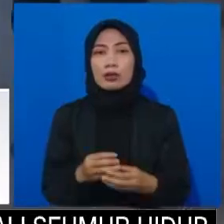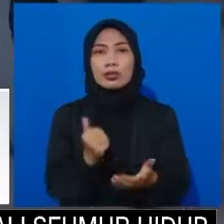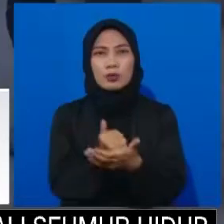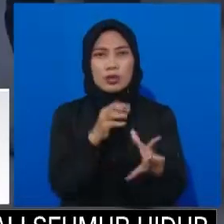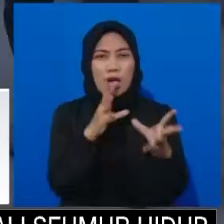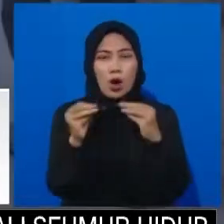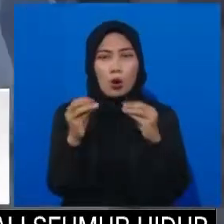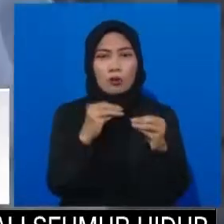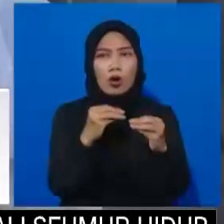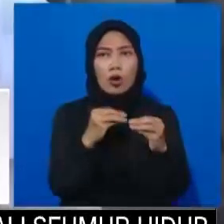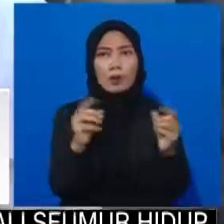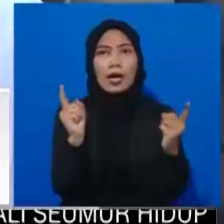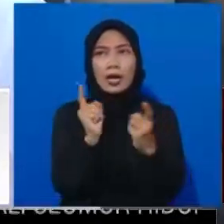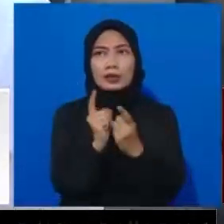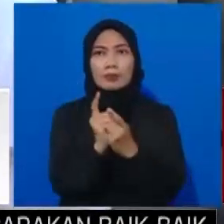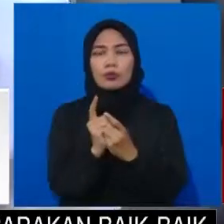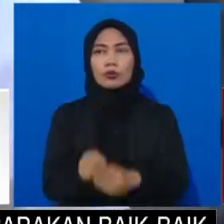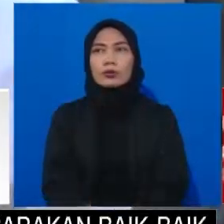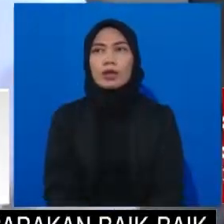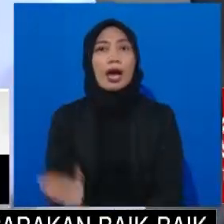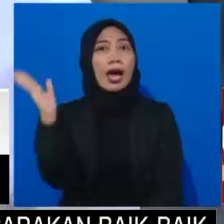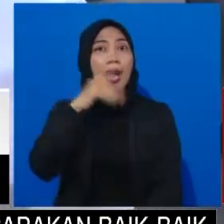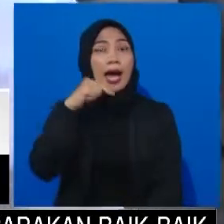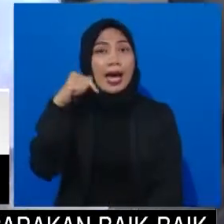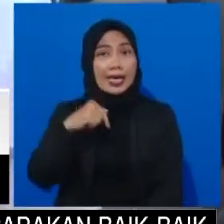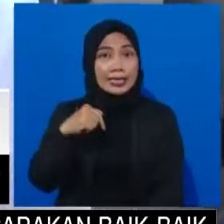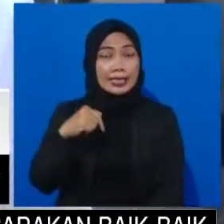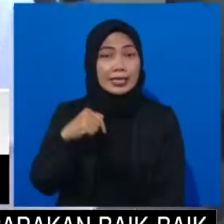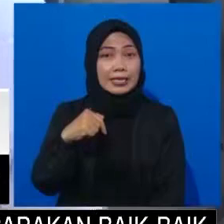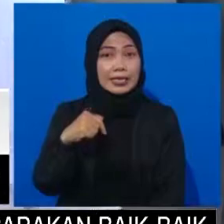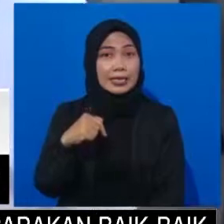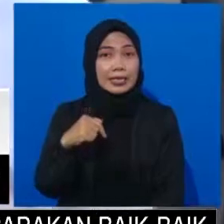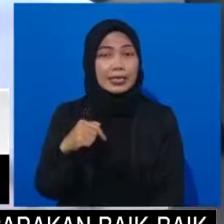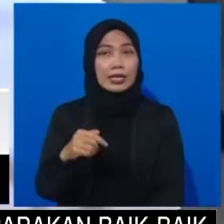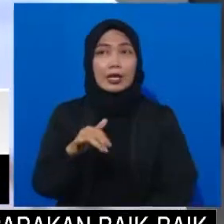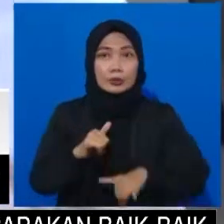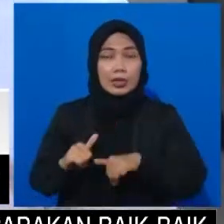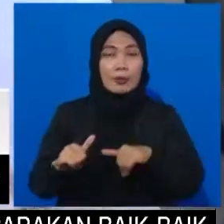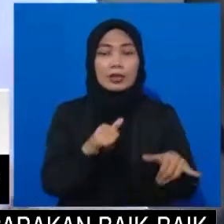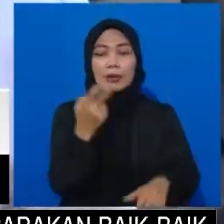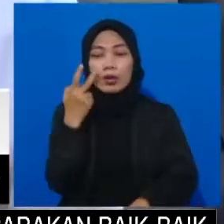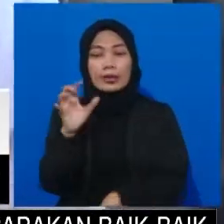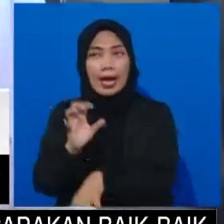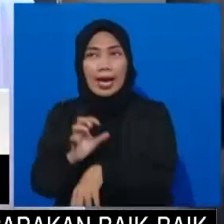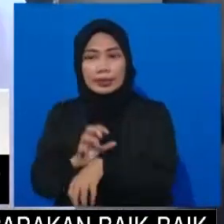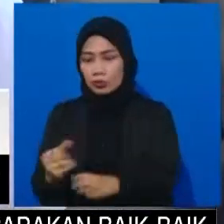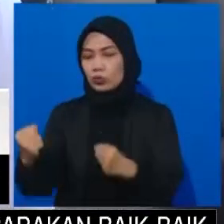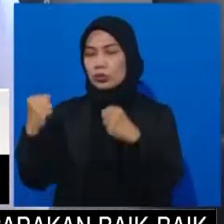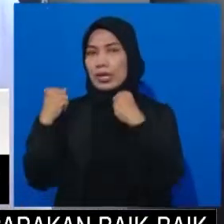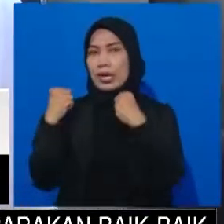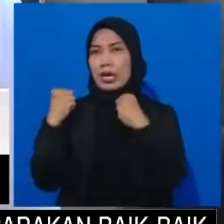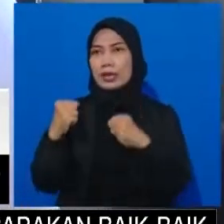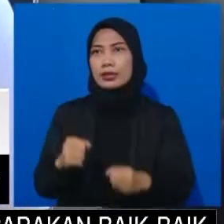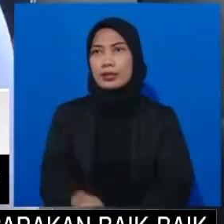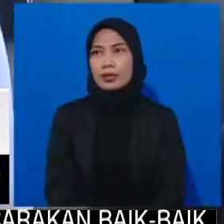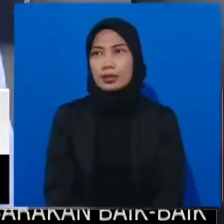Indonesia. Hari ini kita selesaikan secara bersama, kebetulan anjingnya juga sehat-sehat saja,